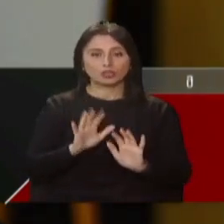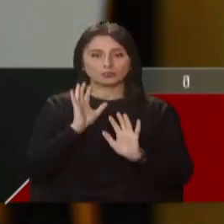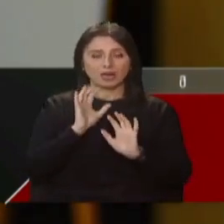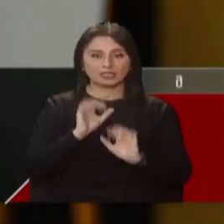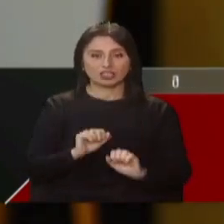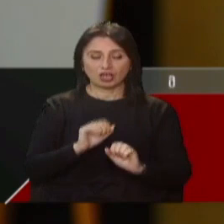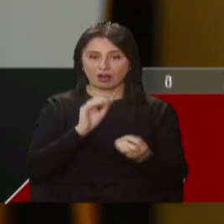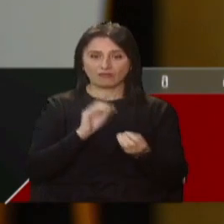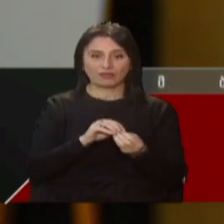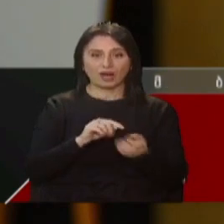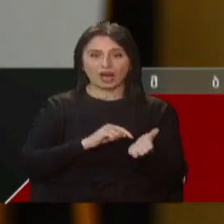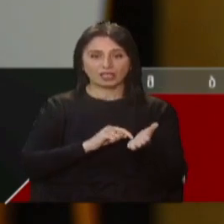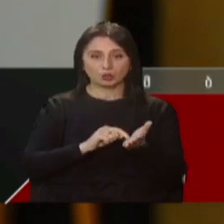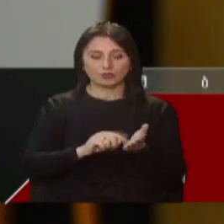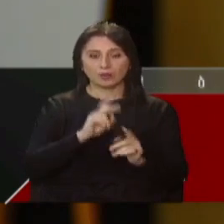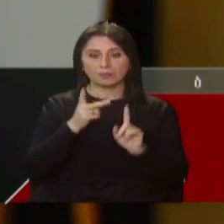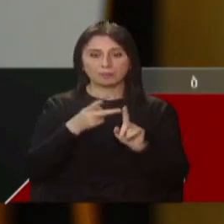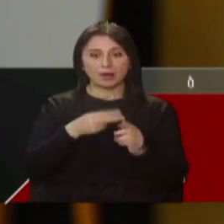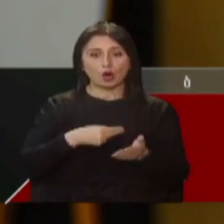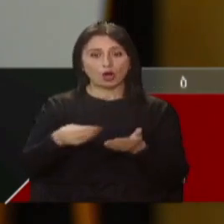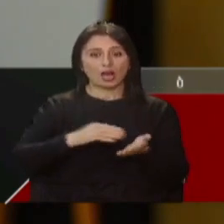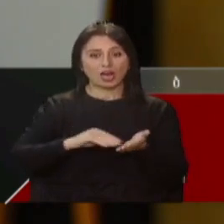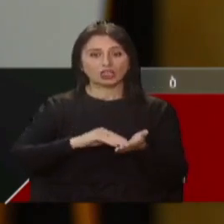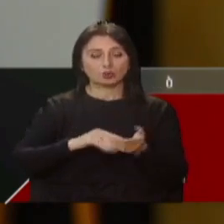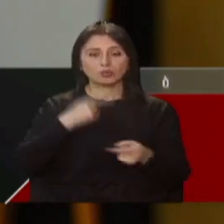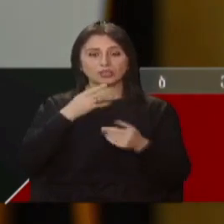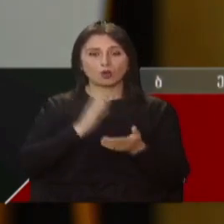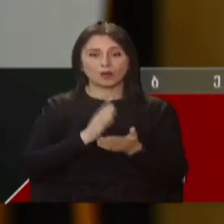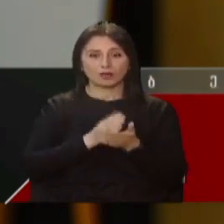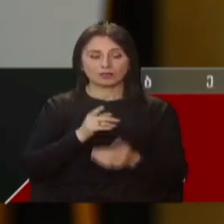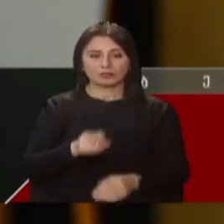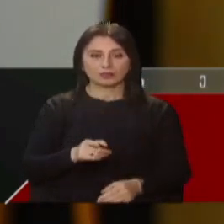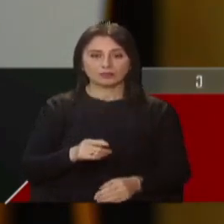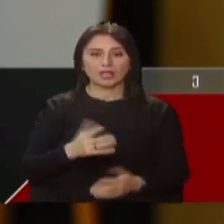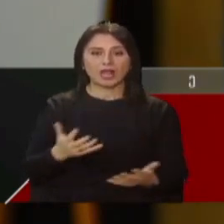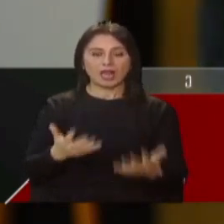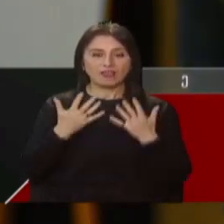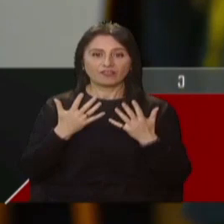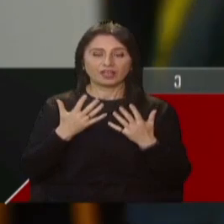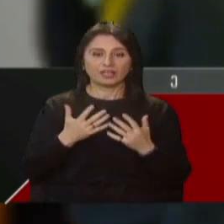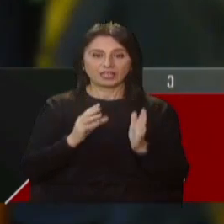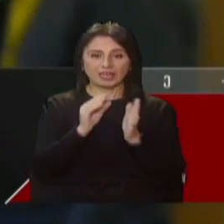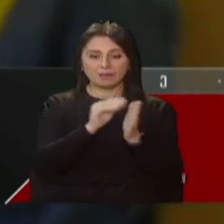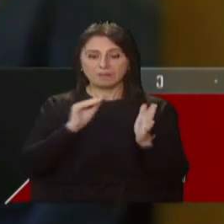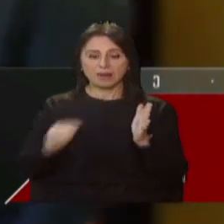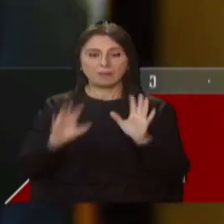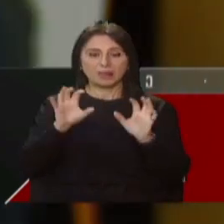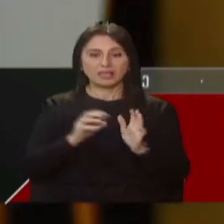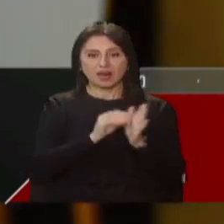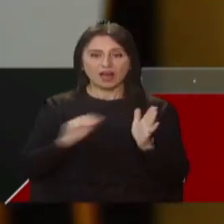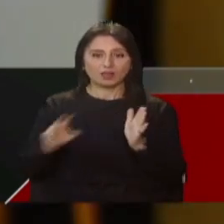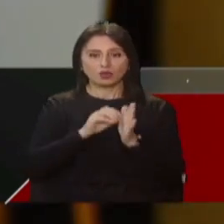მხარდაჭერა. და ასევე ხაზს გაუსვამდი მეორე რეზოლუციას, სადაც საუბარი არის ეფექტიან იმპლემენტაციაზე,